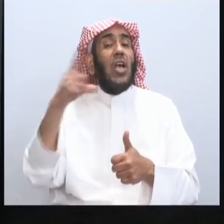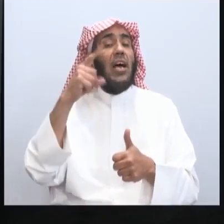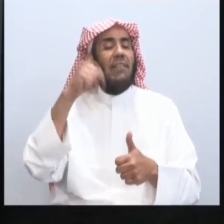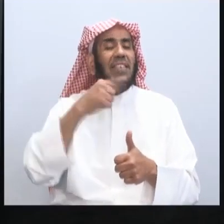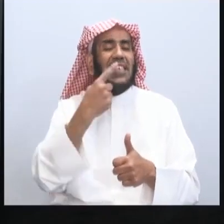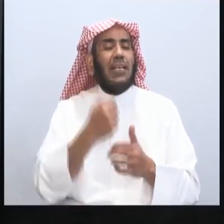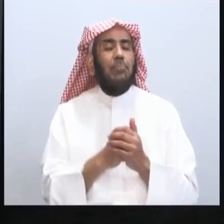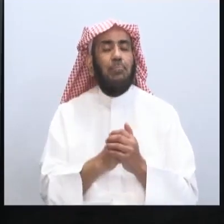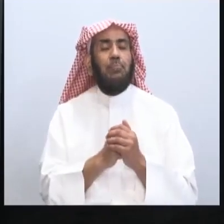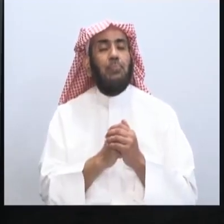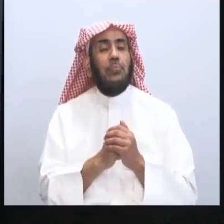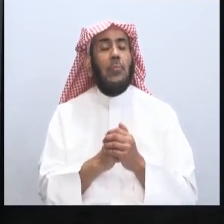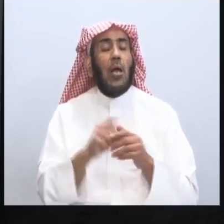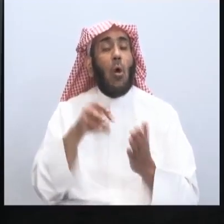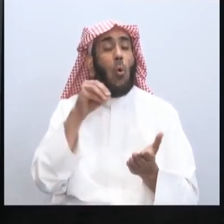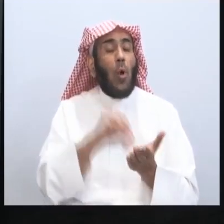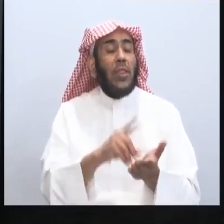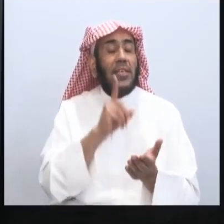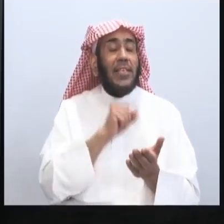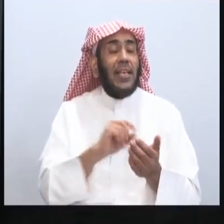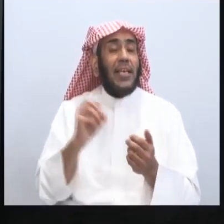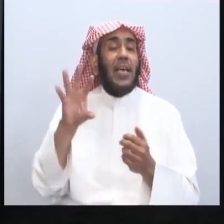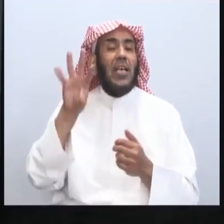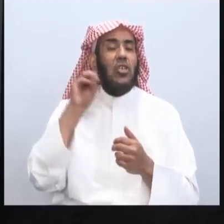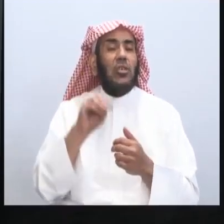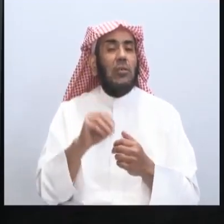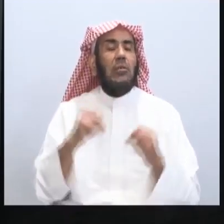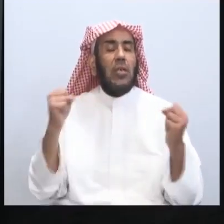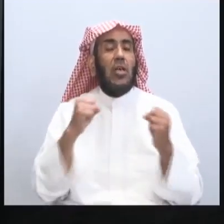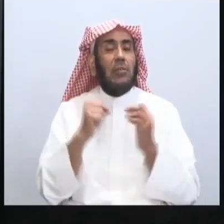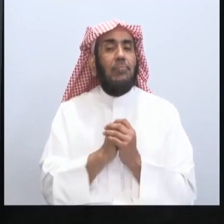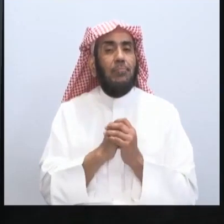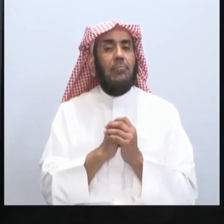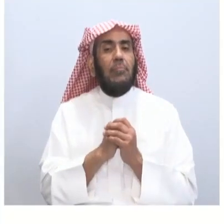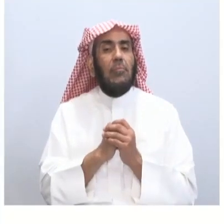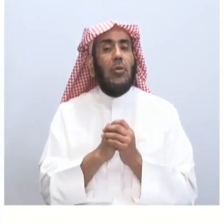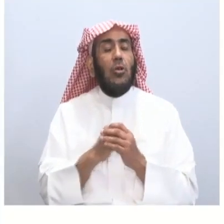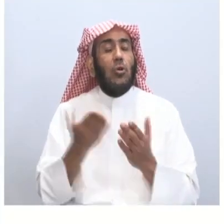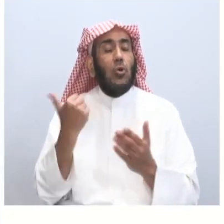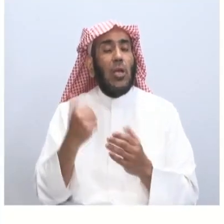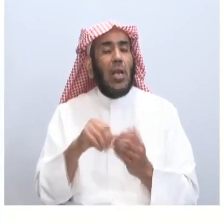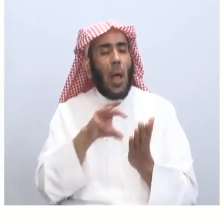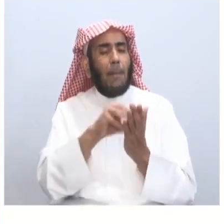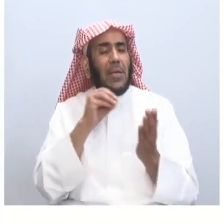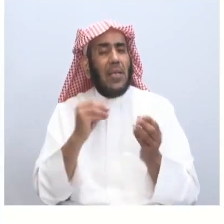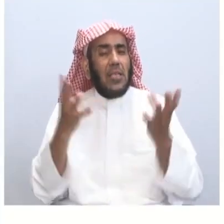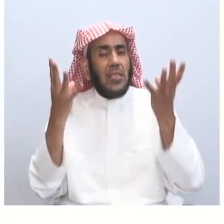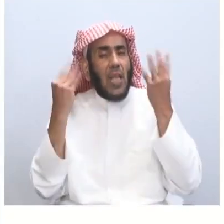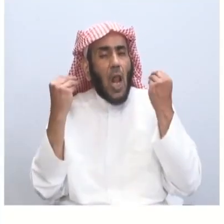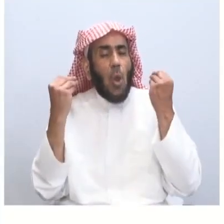السنه هذا وضع التاريخ الهجري نشاط بالرجوع الى مصادر